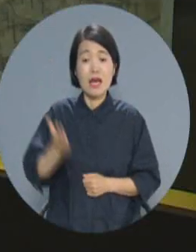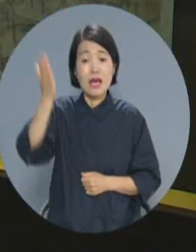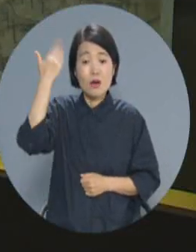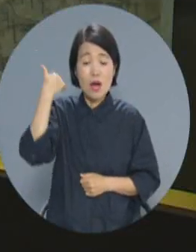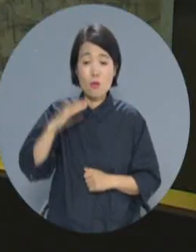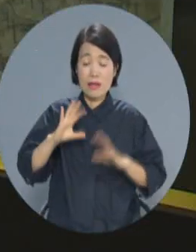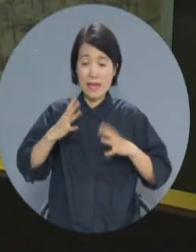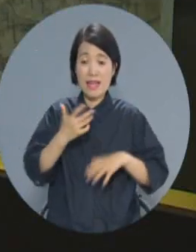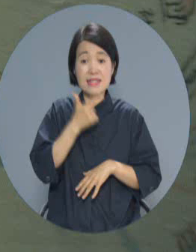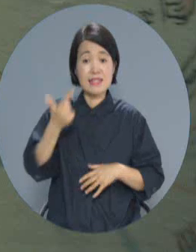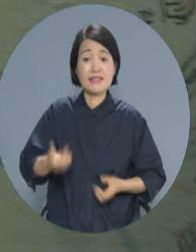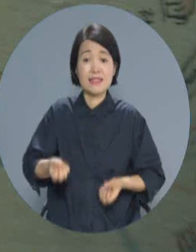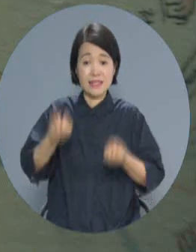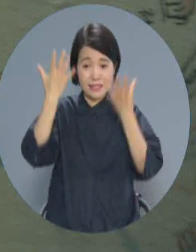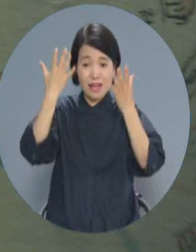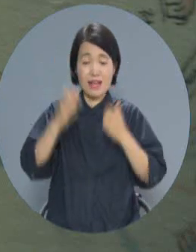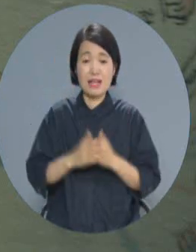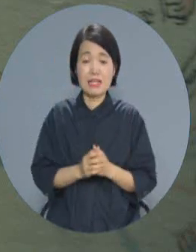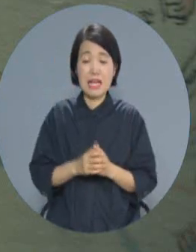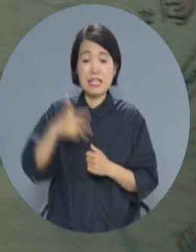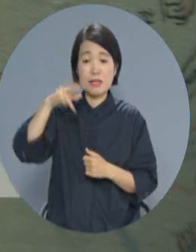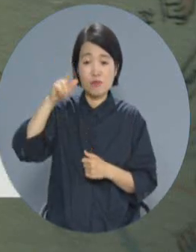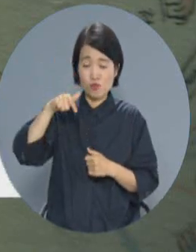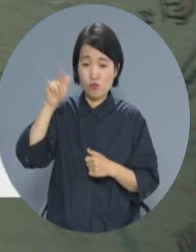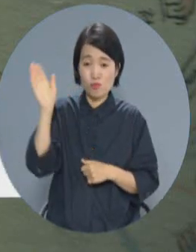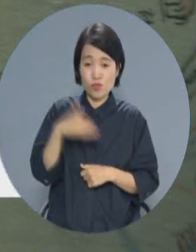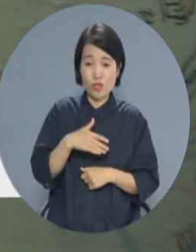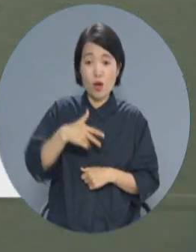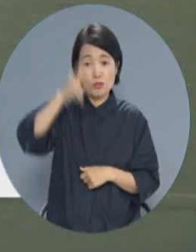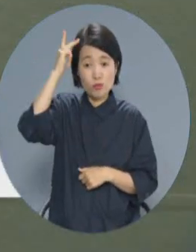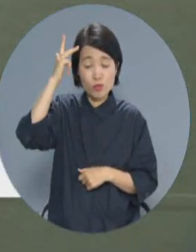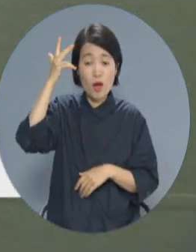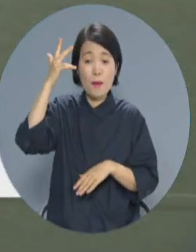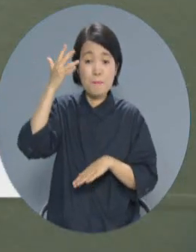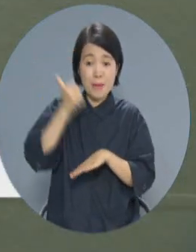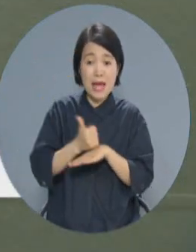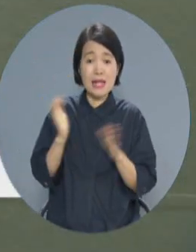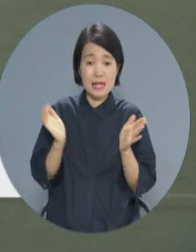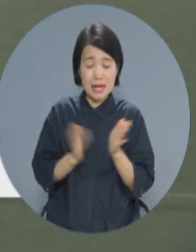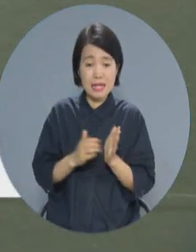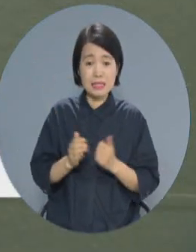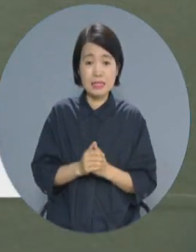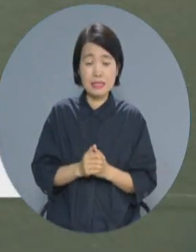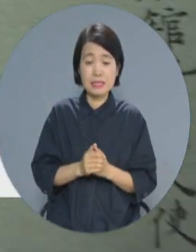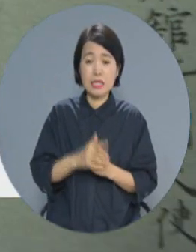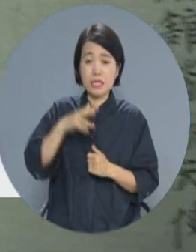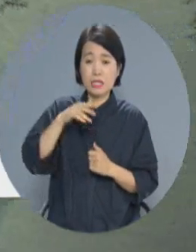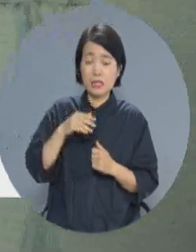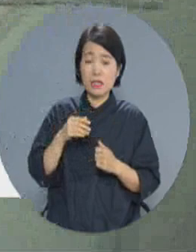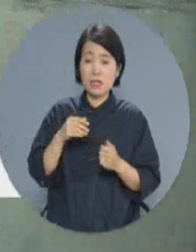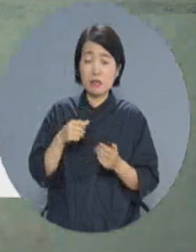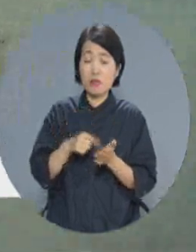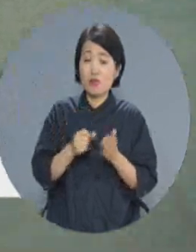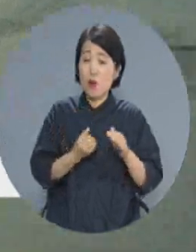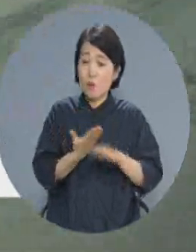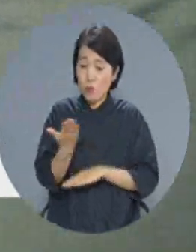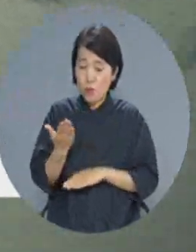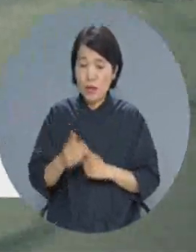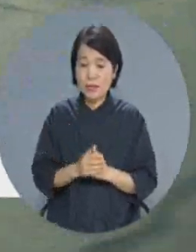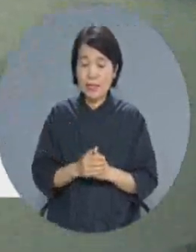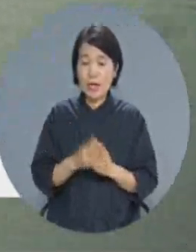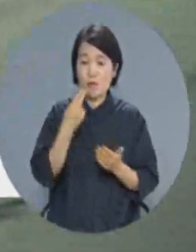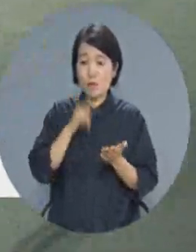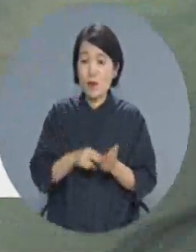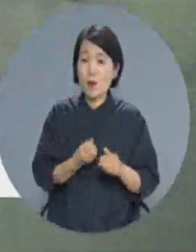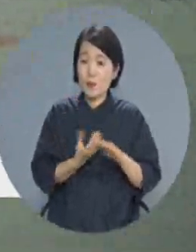국가의 큰 행사였습니다. 삼국시대부터 조선 후기까지 조운선과 사신선, 통신사선의